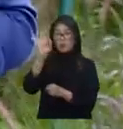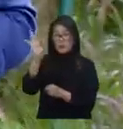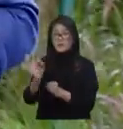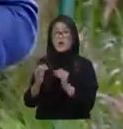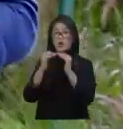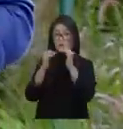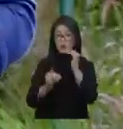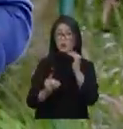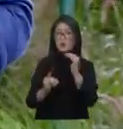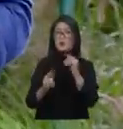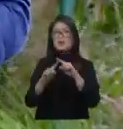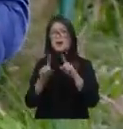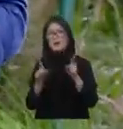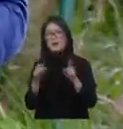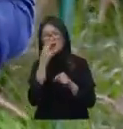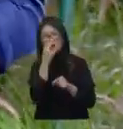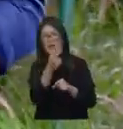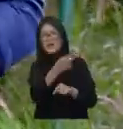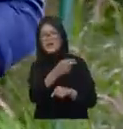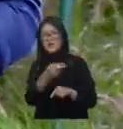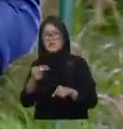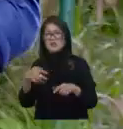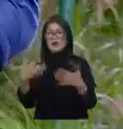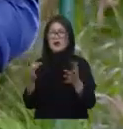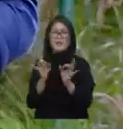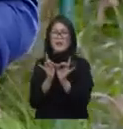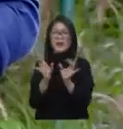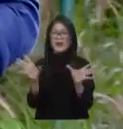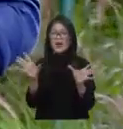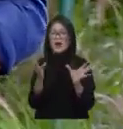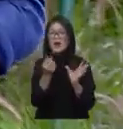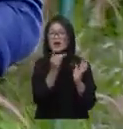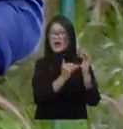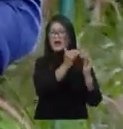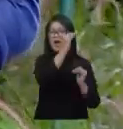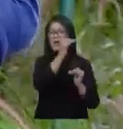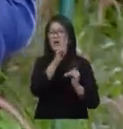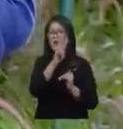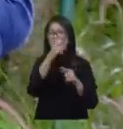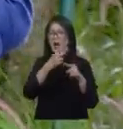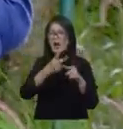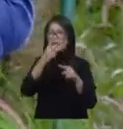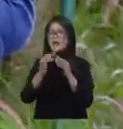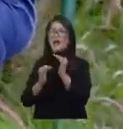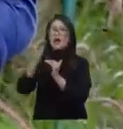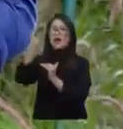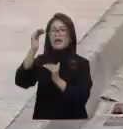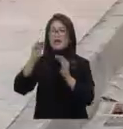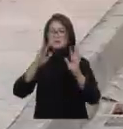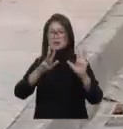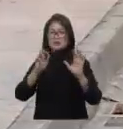berbanding terbalik di Indonesia karena pemerintah mengusulkan akan ada kenaikan sebesar 2 kali lipat hingga menembus angka 69 juta